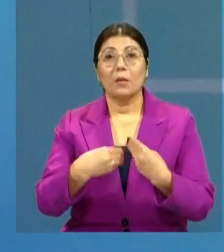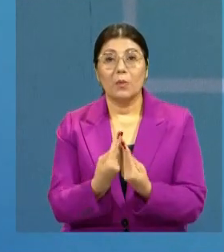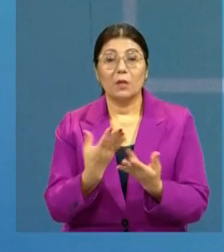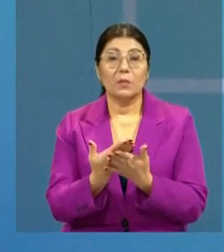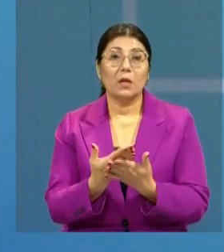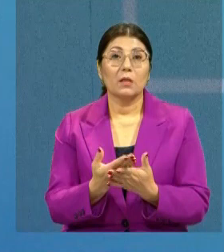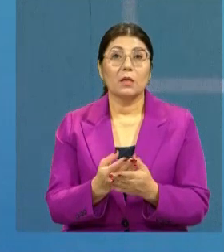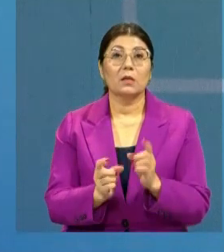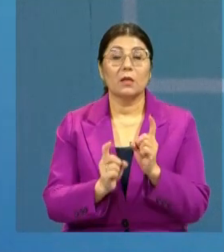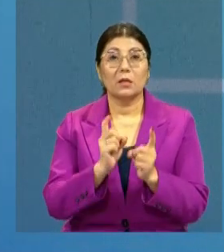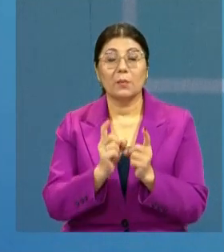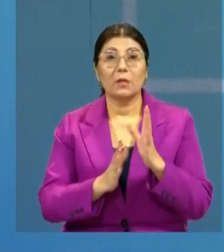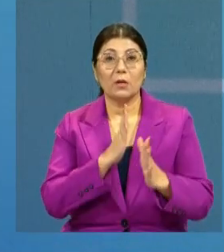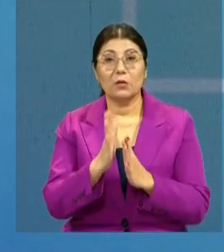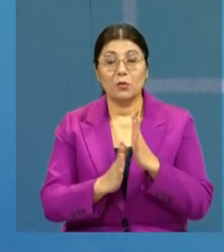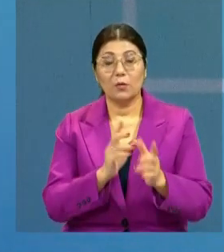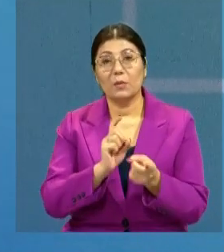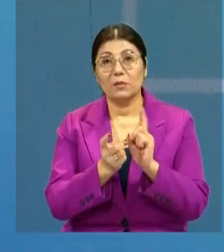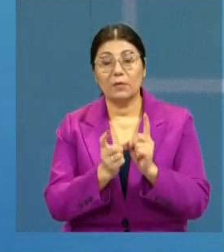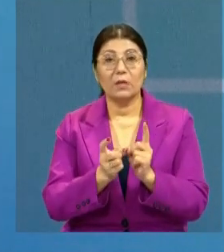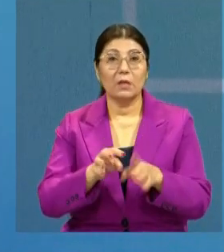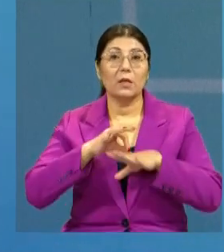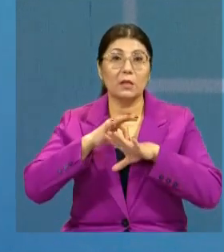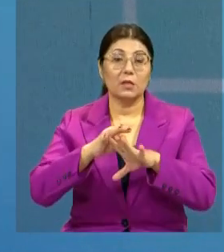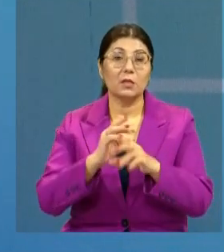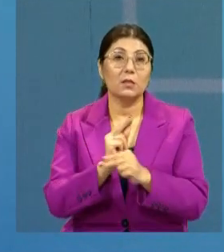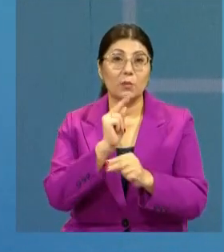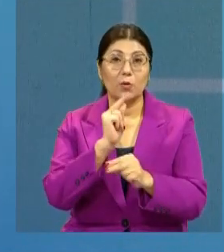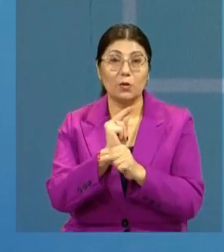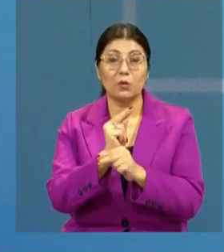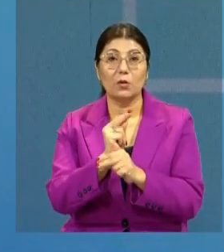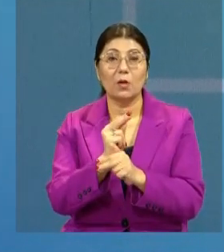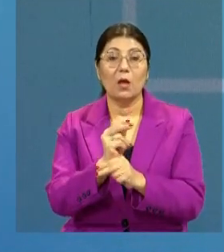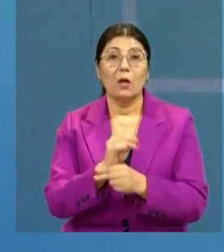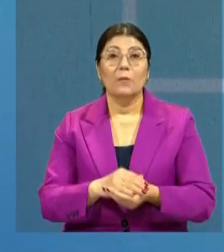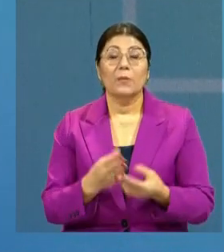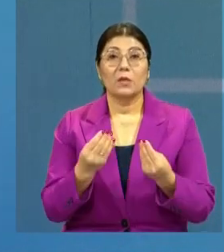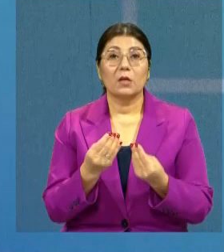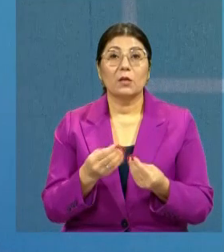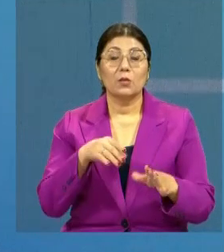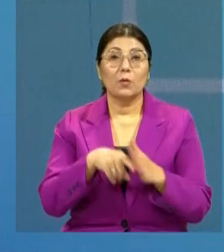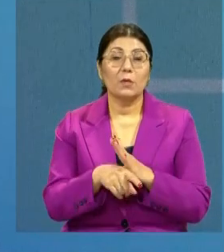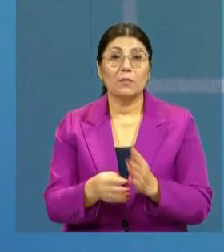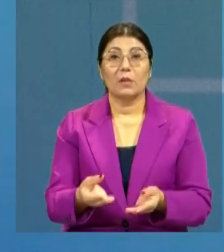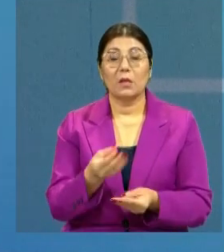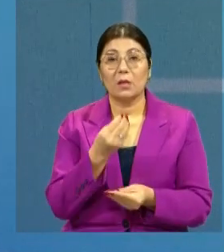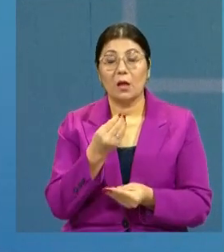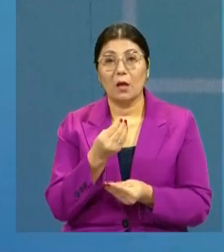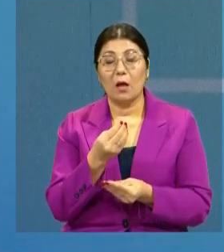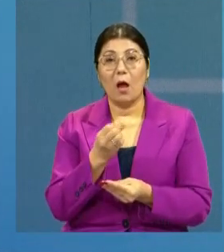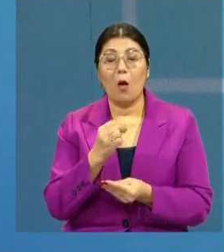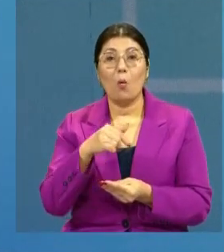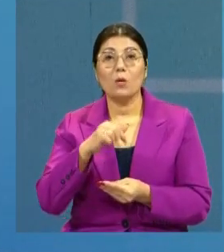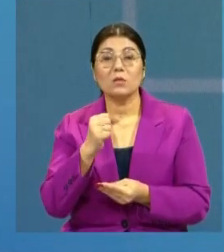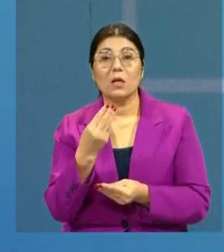кейбір уағыздарымызды сурда переводпен аударып жеткіздік оларға. Сол секілді жаңағы шаралардың ішінде ауызашарлар жасадық. Одан